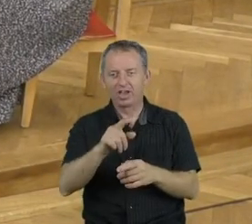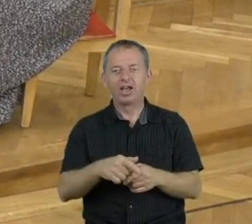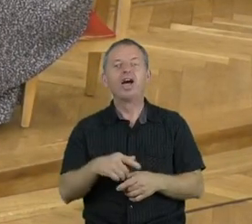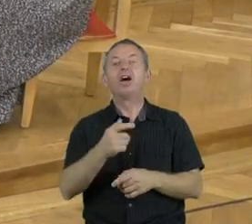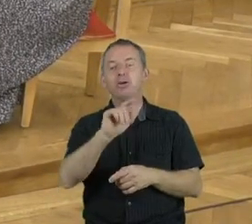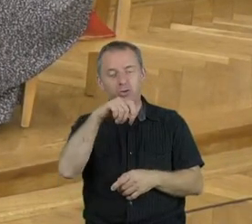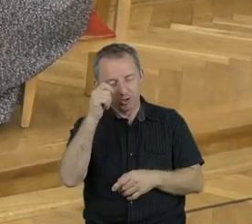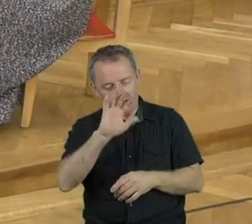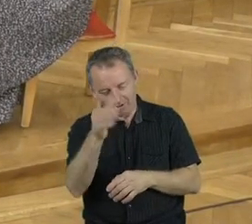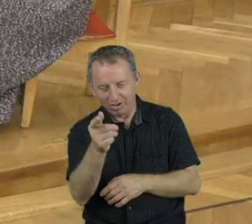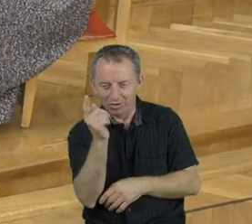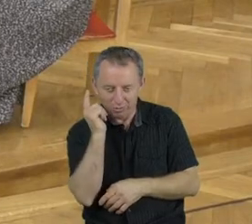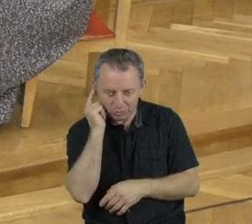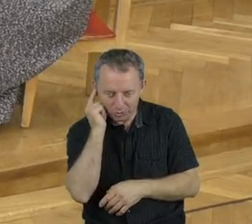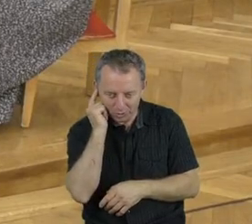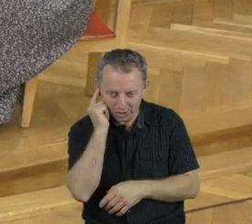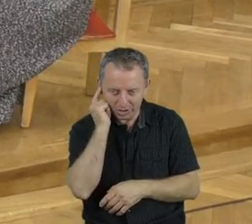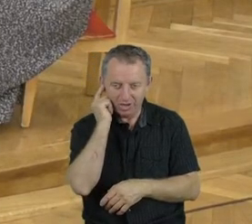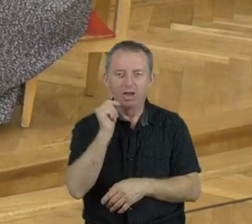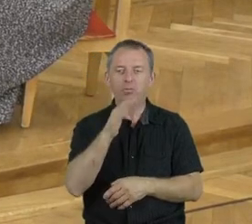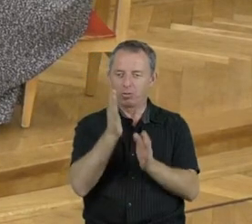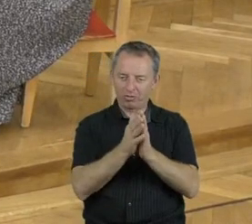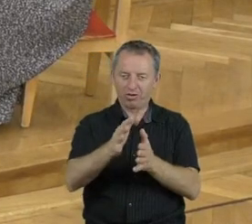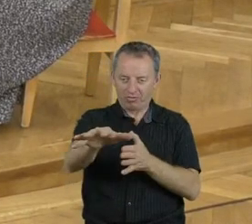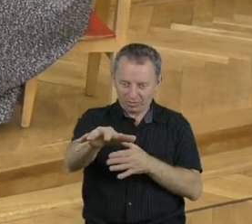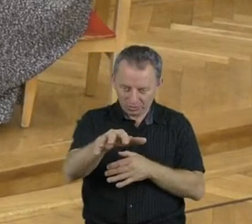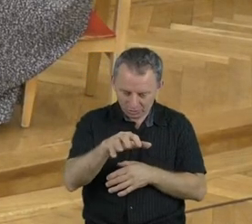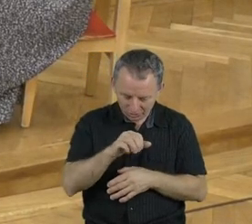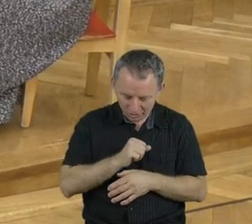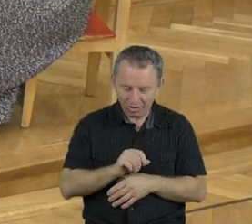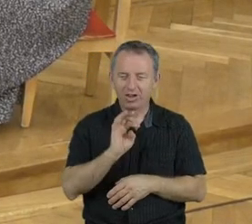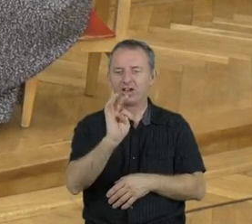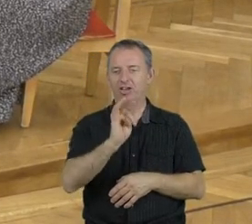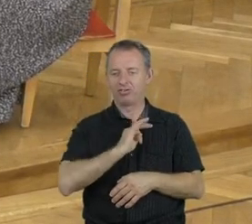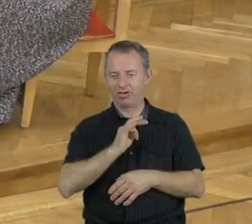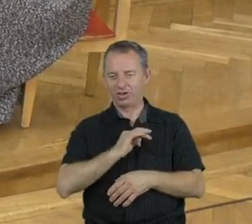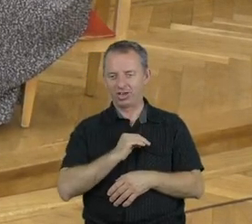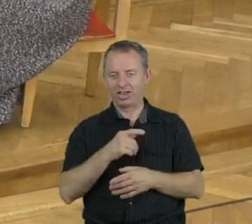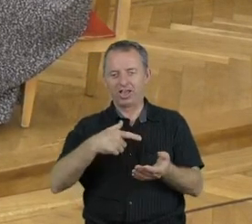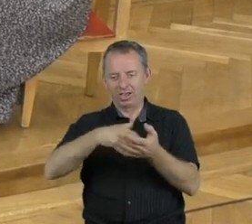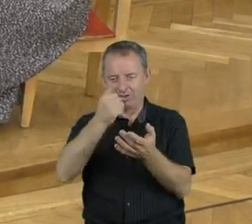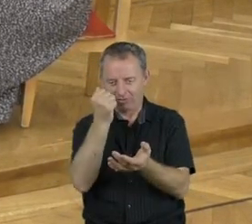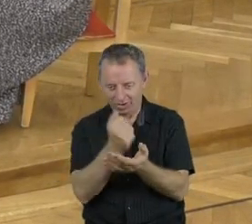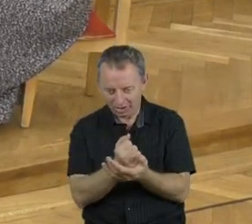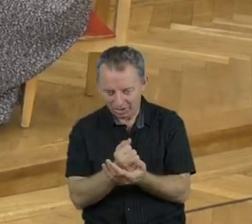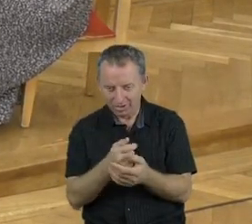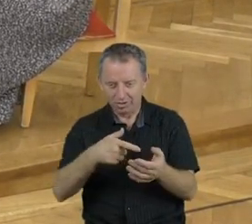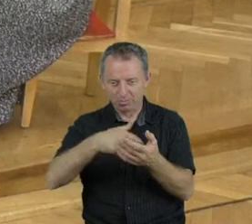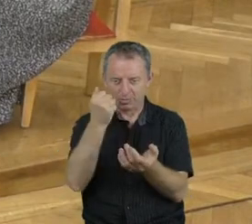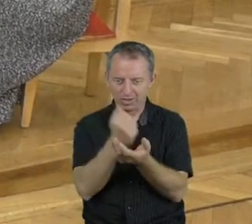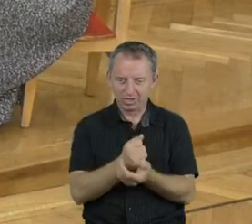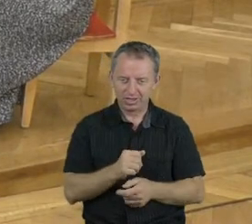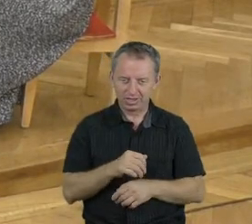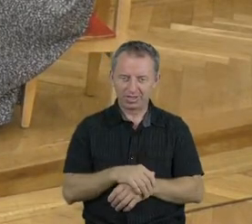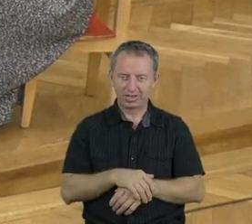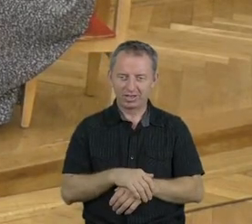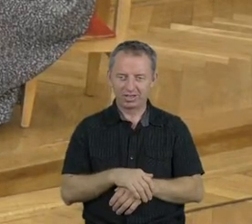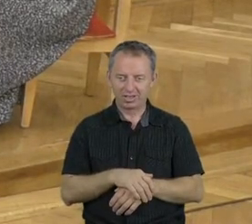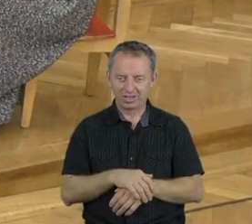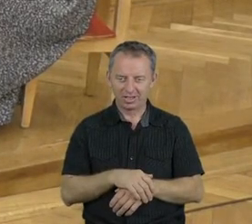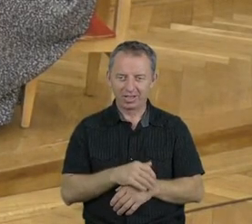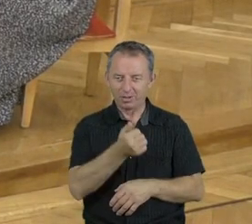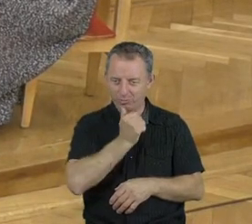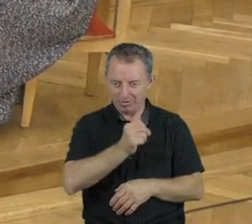wszystko słyszał, więc poprosił go, żeby wziął swój gwoździk i przybił. Czy Marcel możesz spróbować z